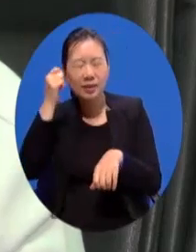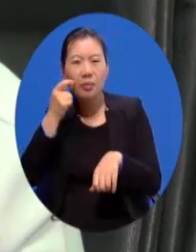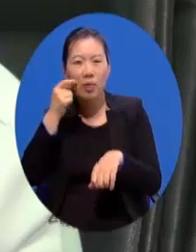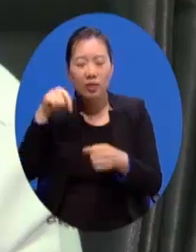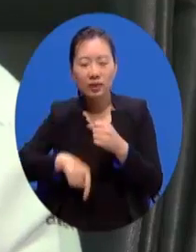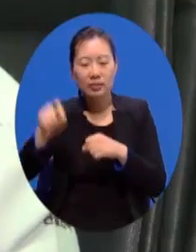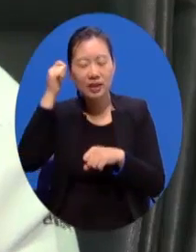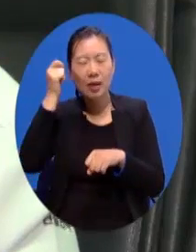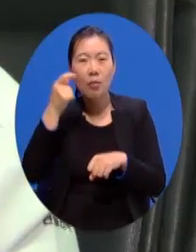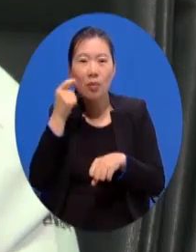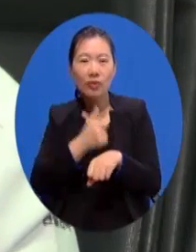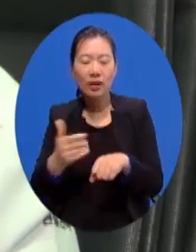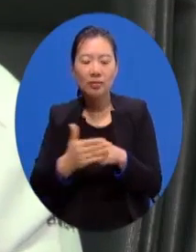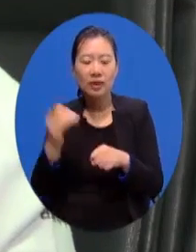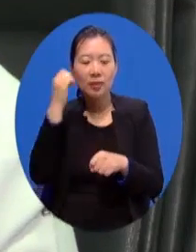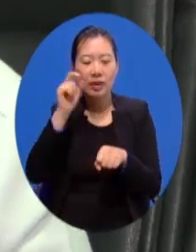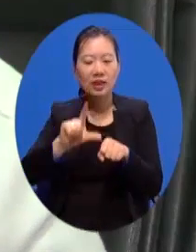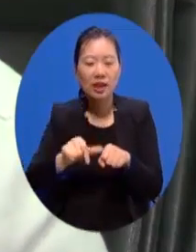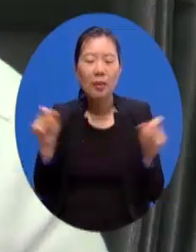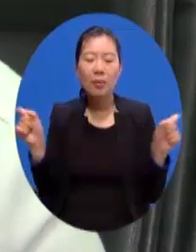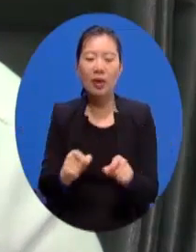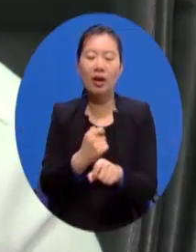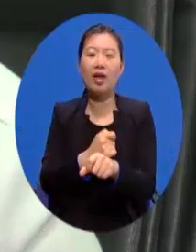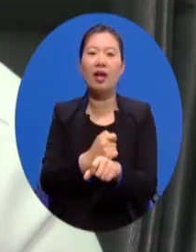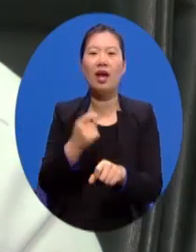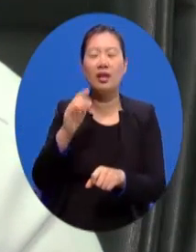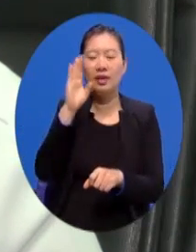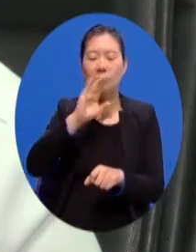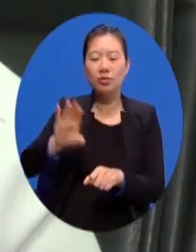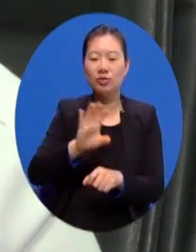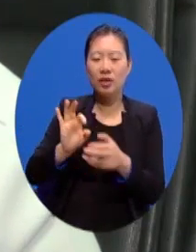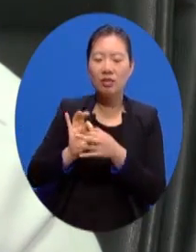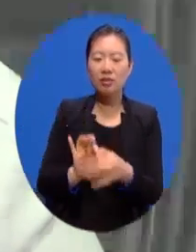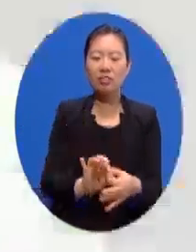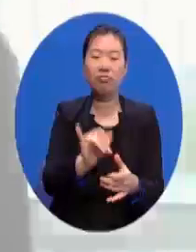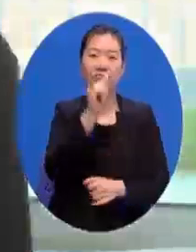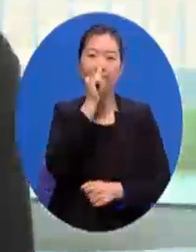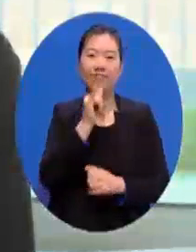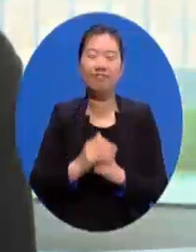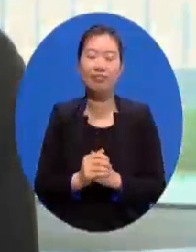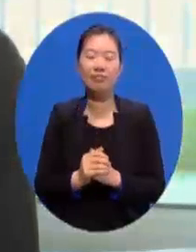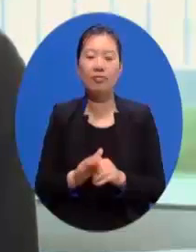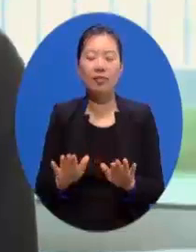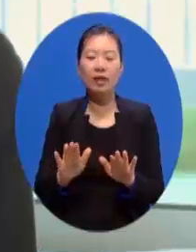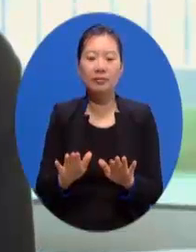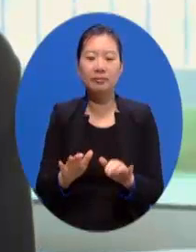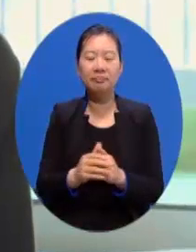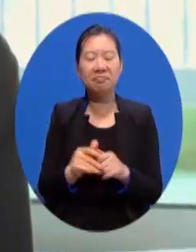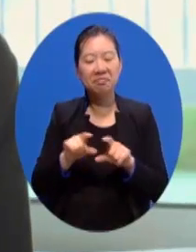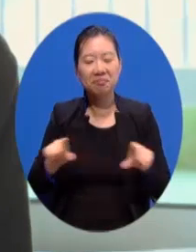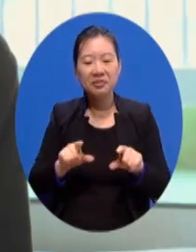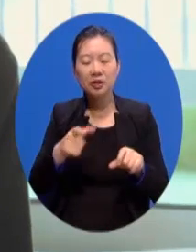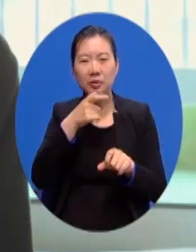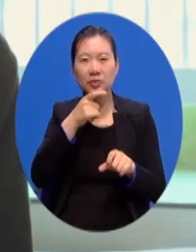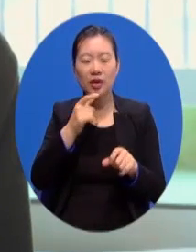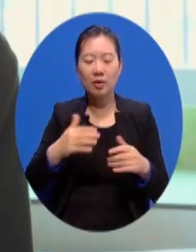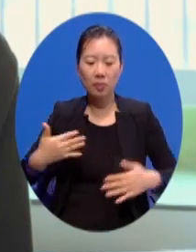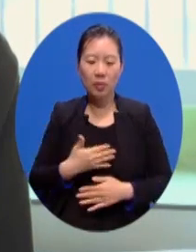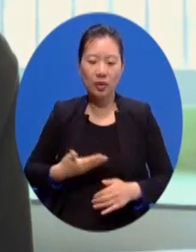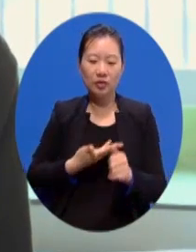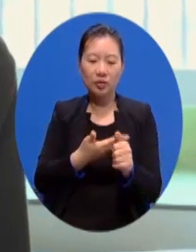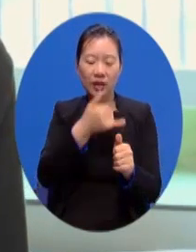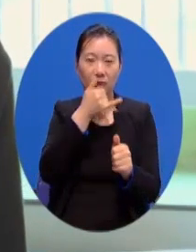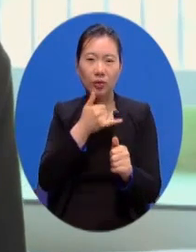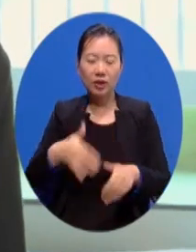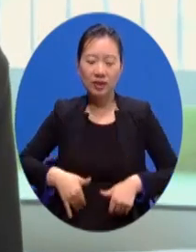자니까 그러니까 더 수면 시간이 짧겠죠. 말하자면 악순환이 계속 되는 거라고 생각하시면 되세요. 뭐 미지근한 물로 목욕을 시킬 때도 있고